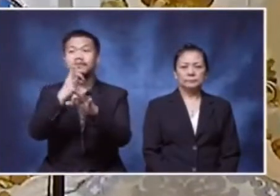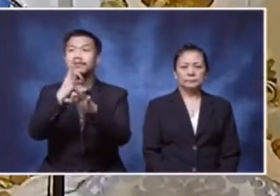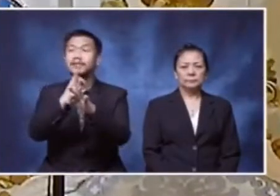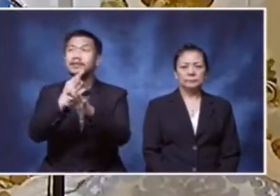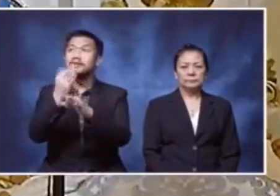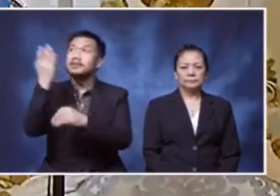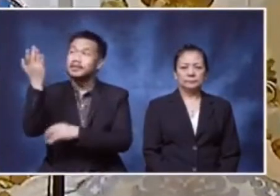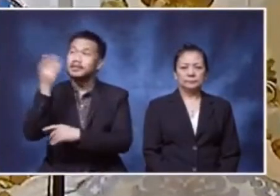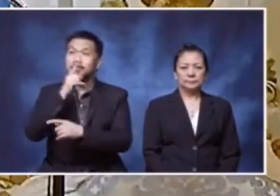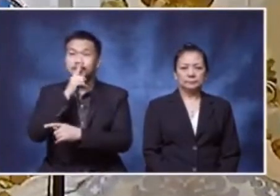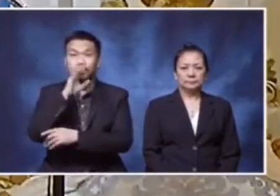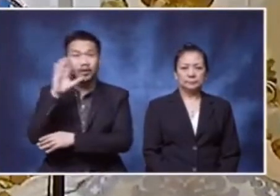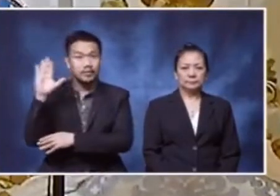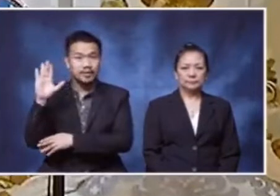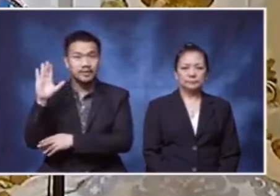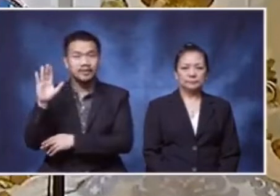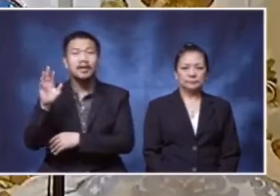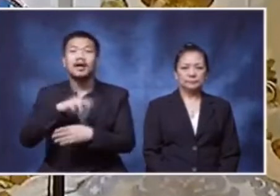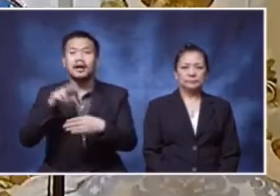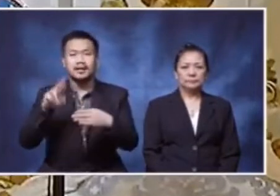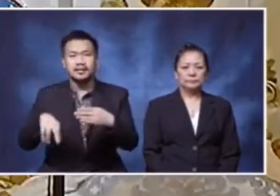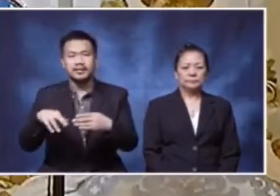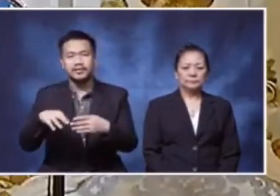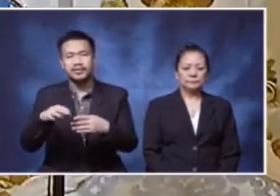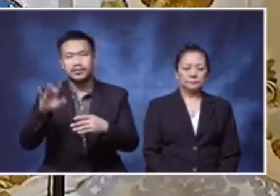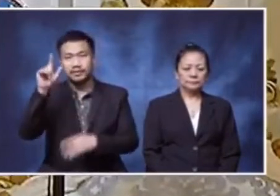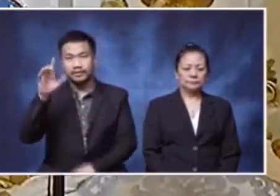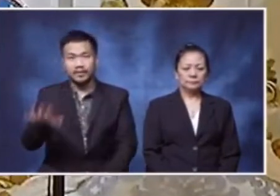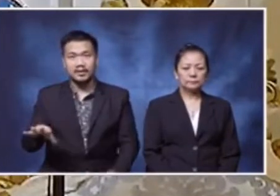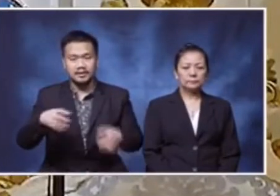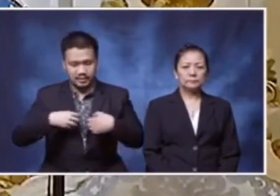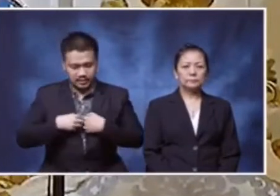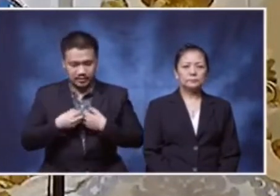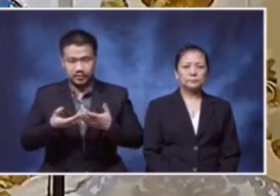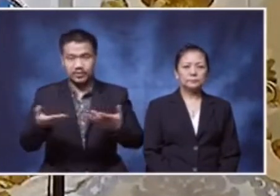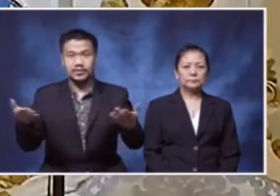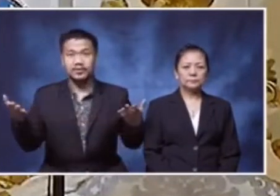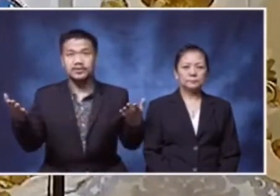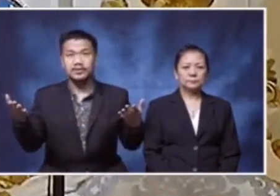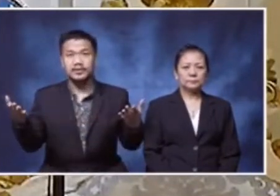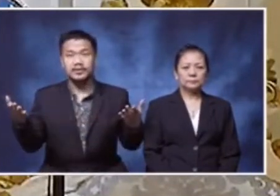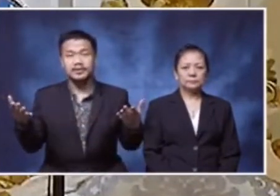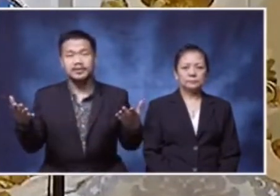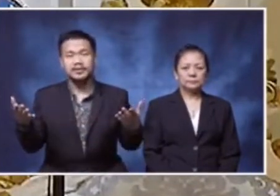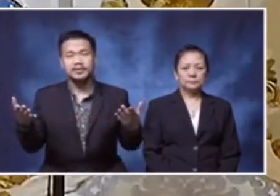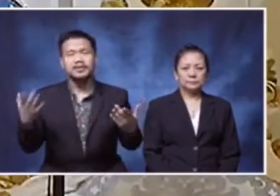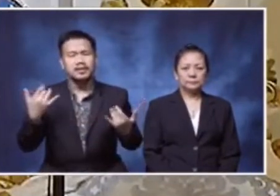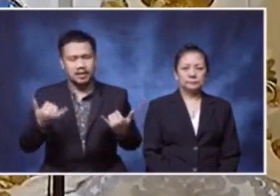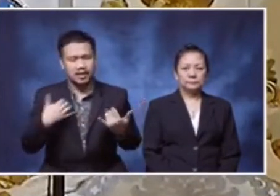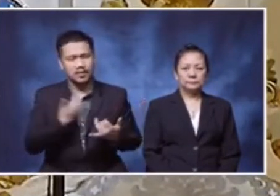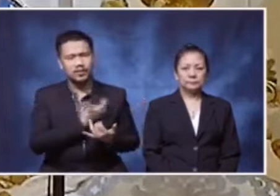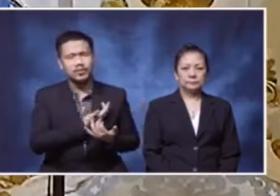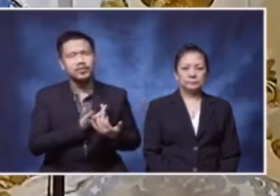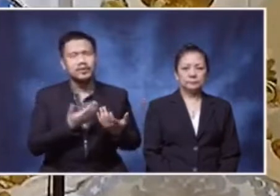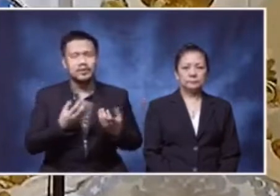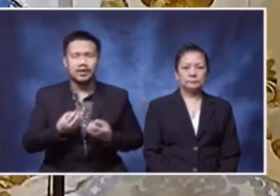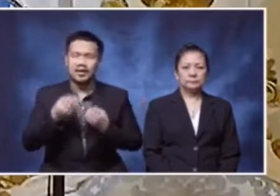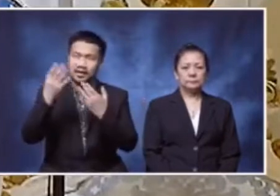ng pagtitiwala sa pagiging bukas palad ng Diyos, idulog natin ngayon sa kanya ang ating